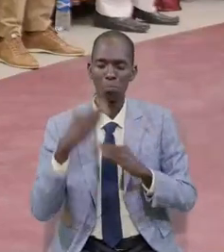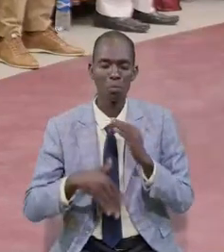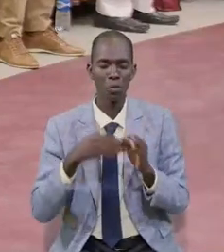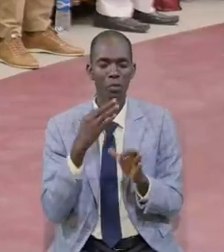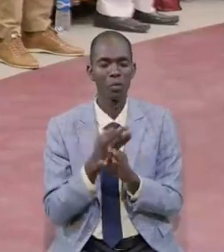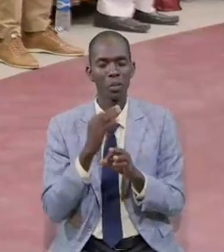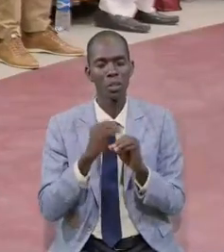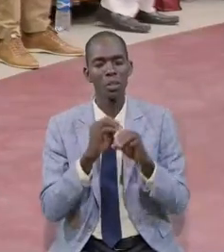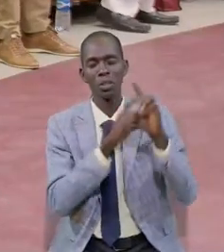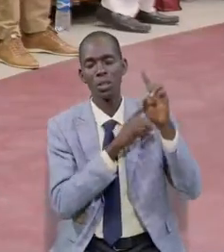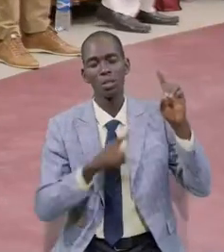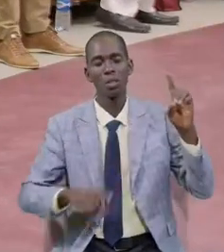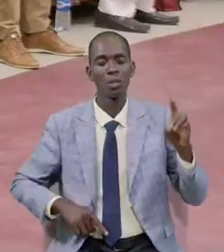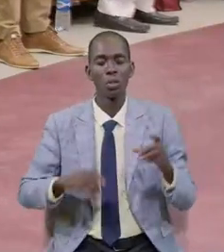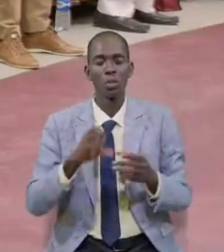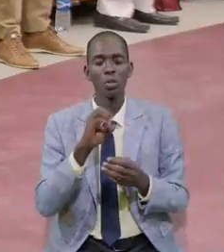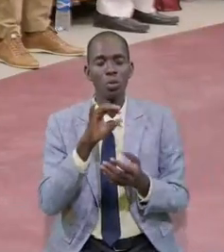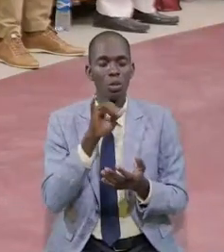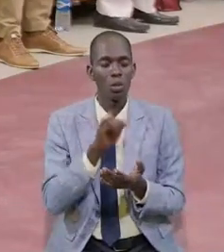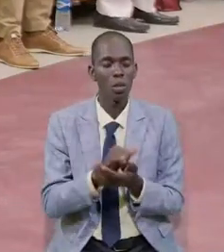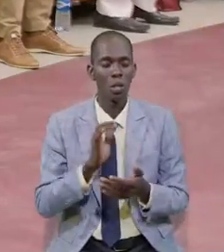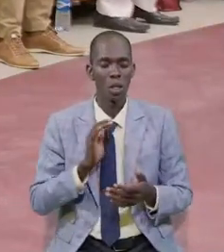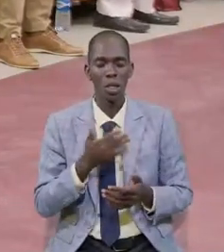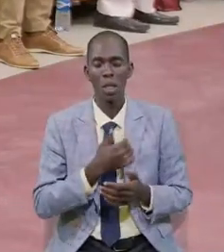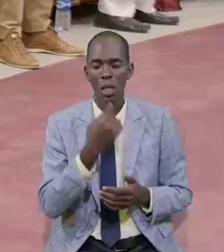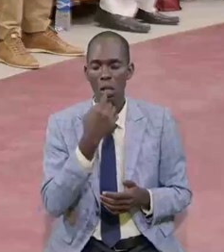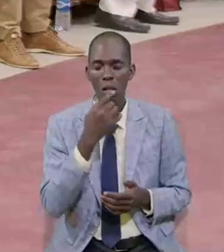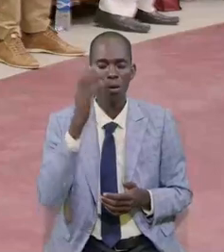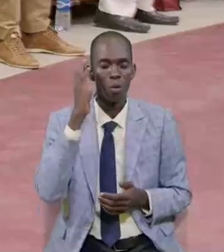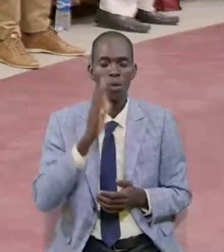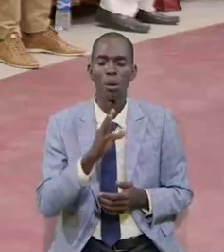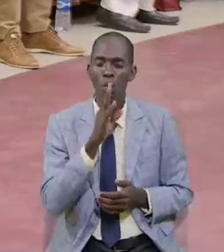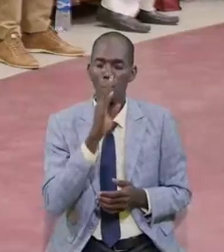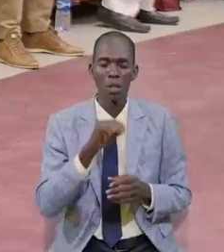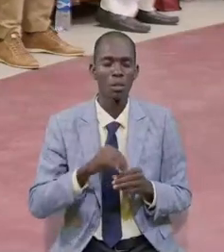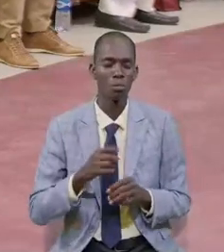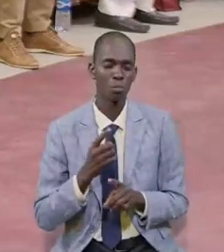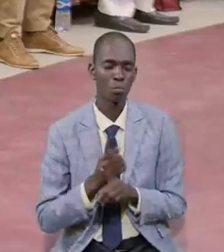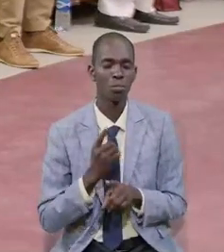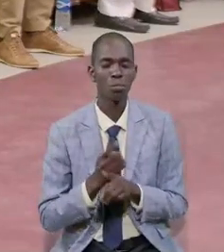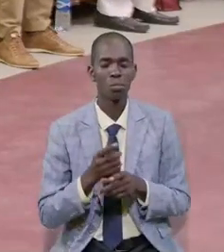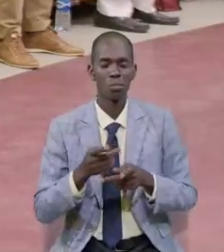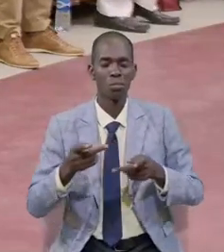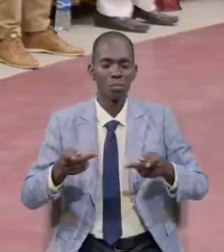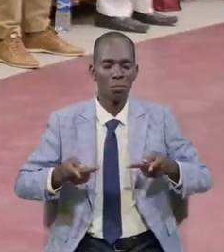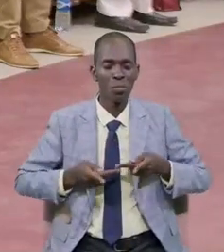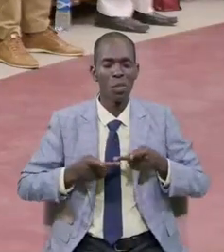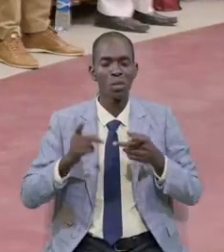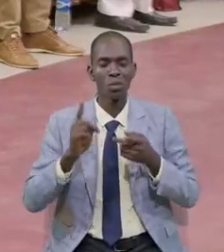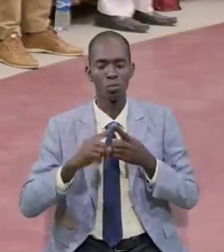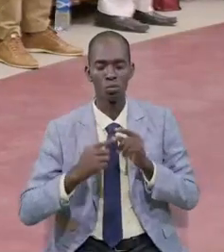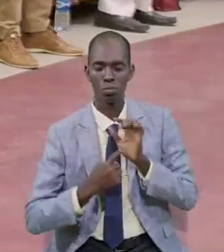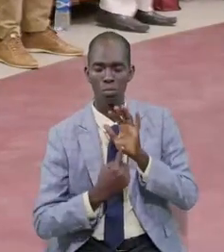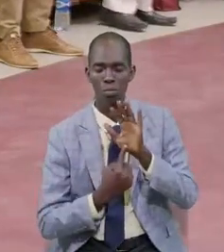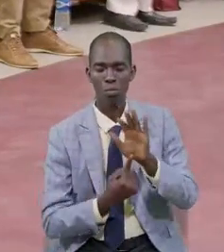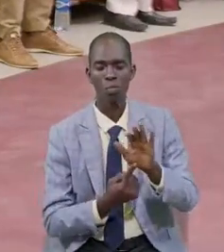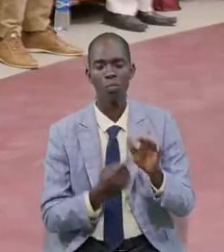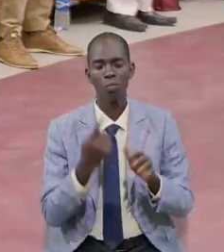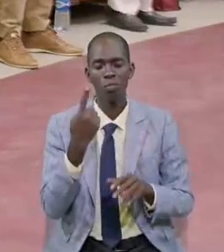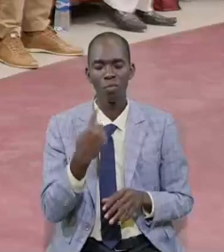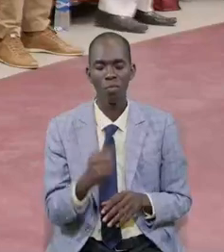Seigneur pour que notre langue soit à la bonne position